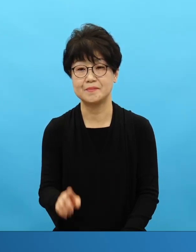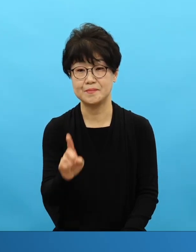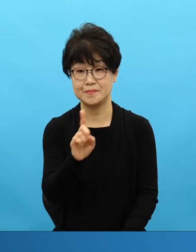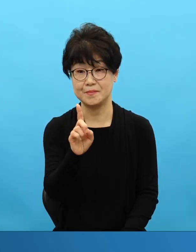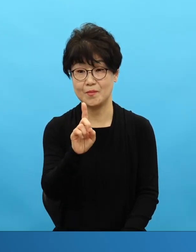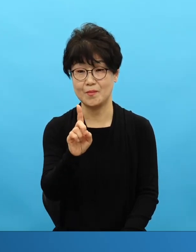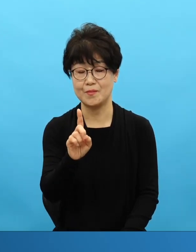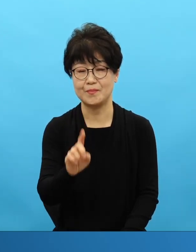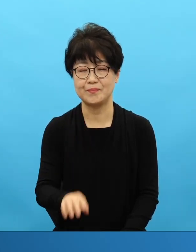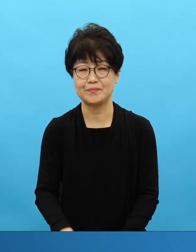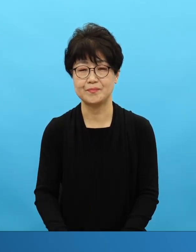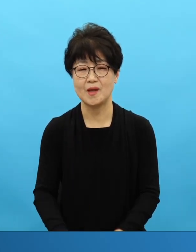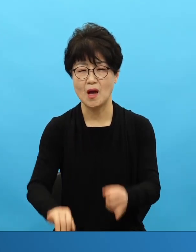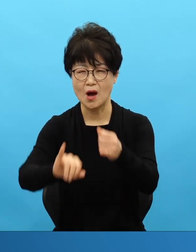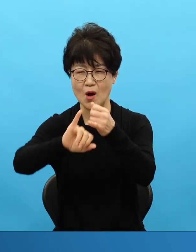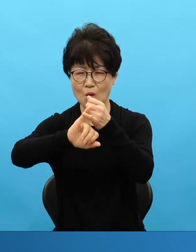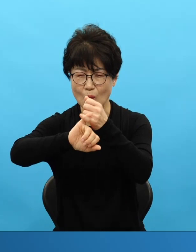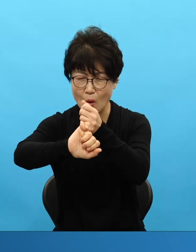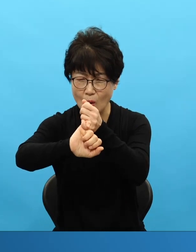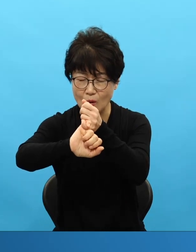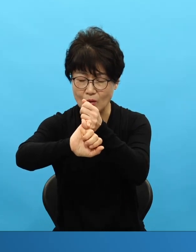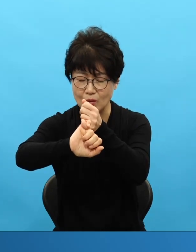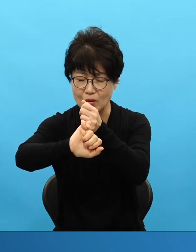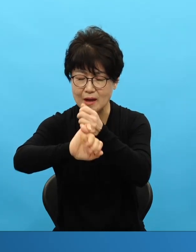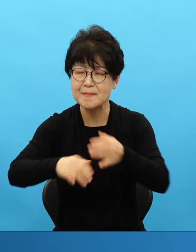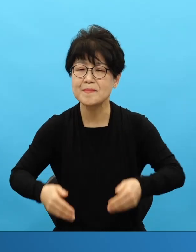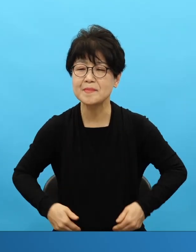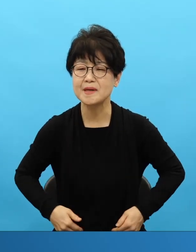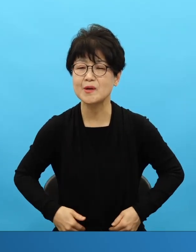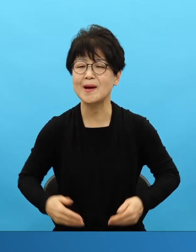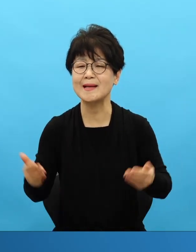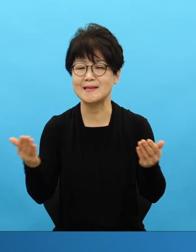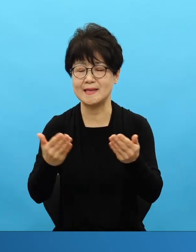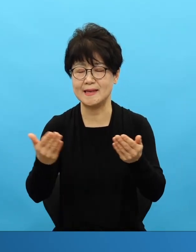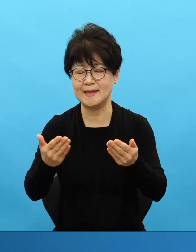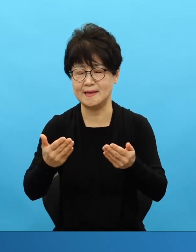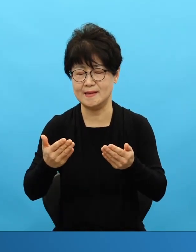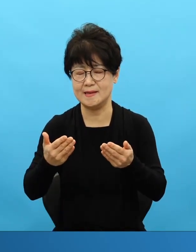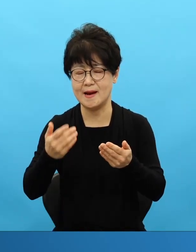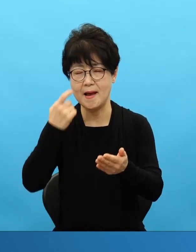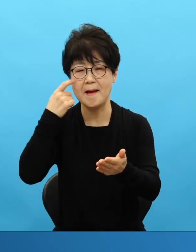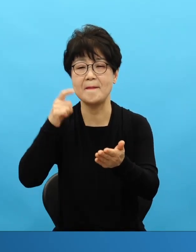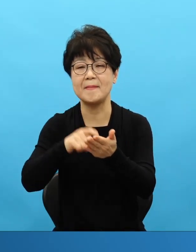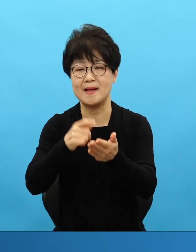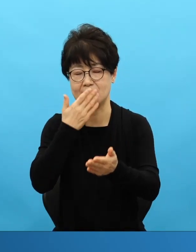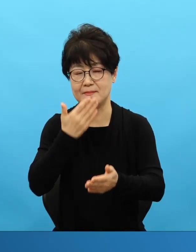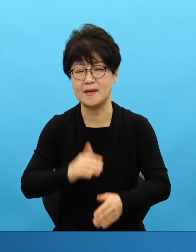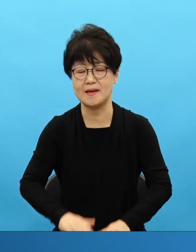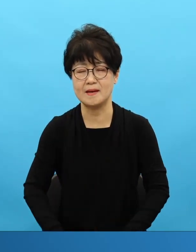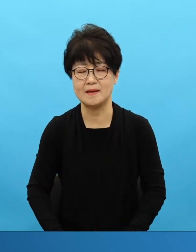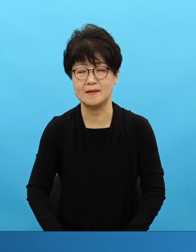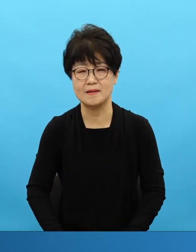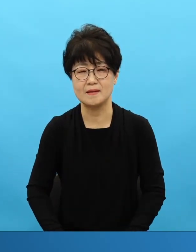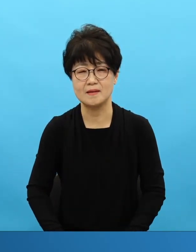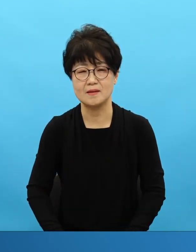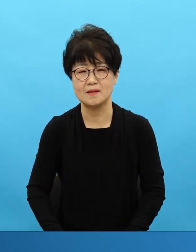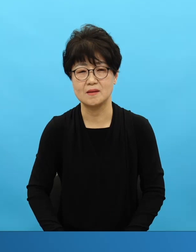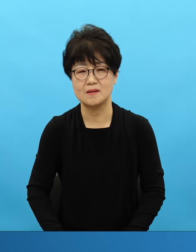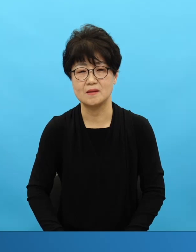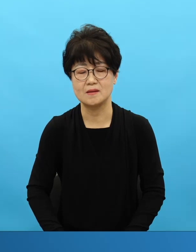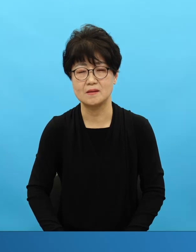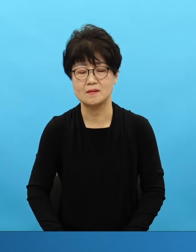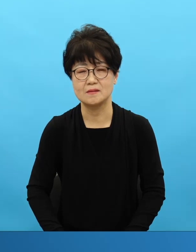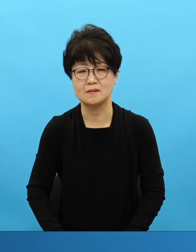What are they? 꼭 해야 될 게 나옵니다. There are things you must do. 해도 되고 안 해도 이게 아니고 꼭 해야 되는 응답이